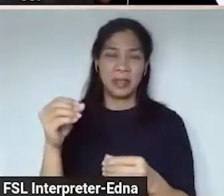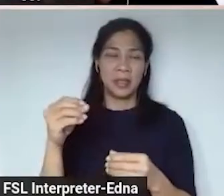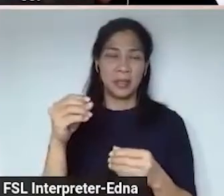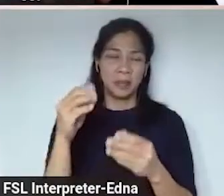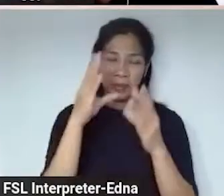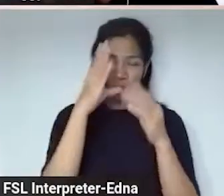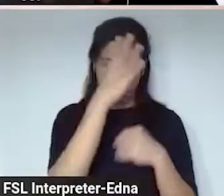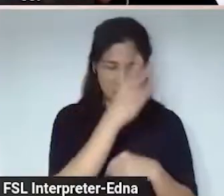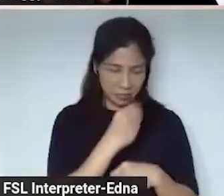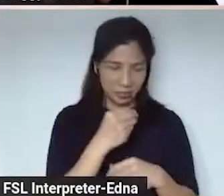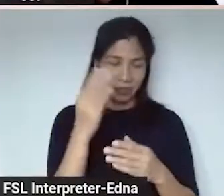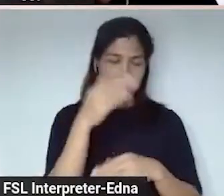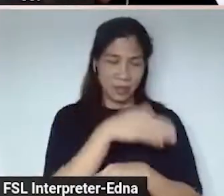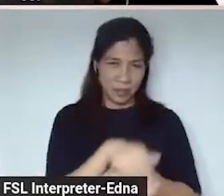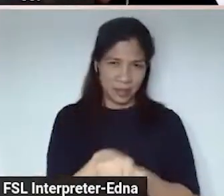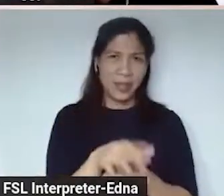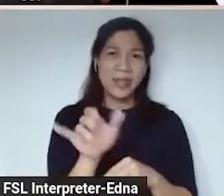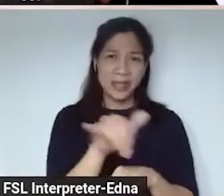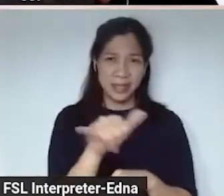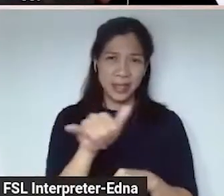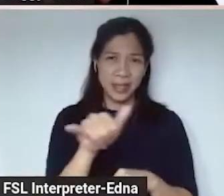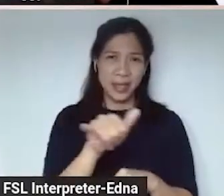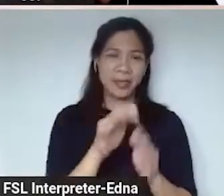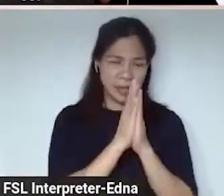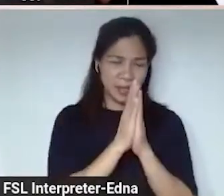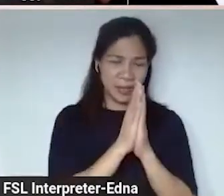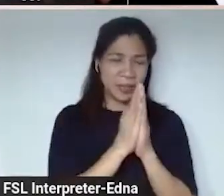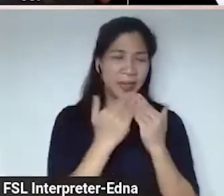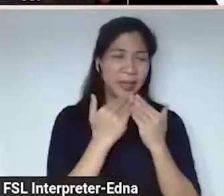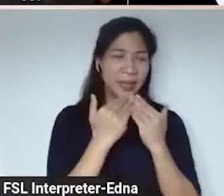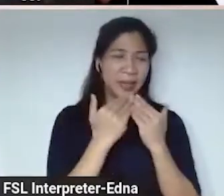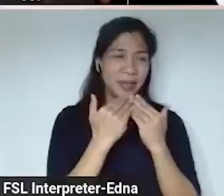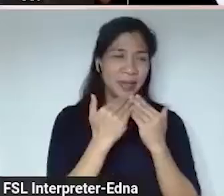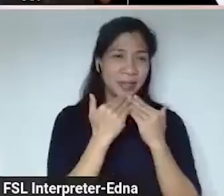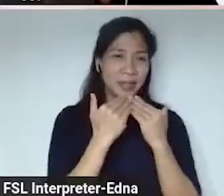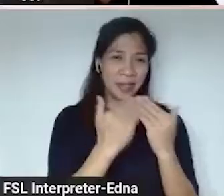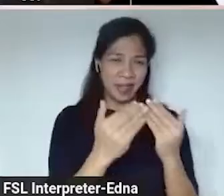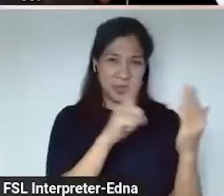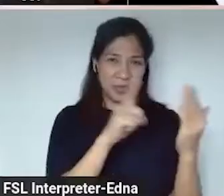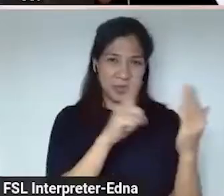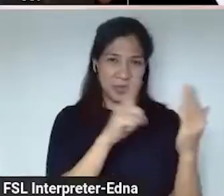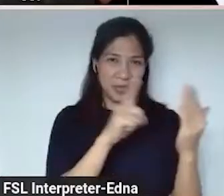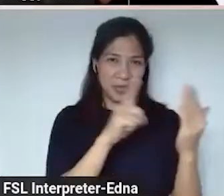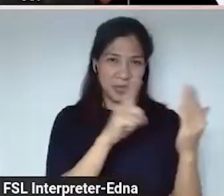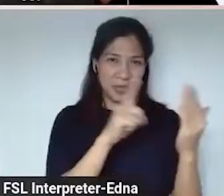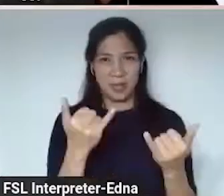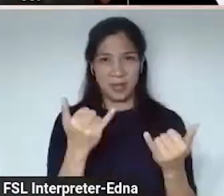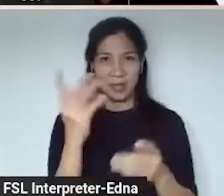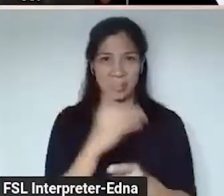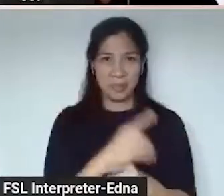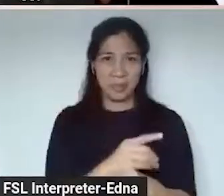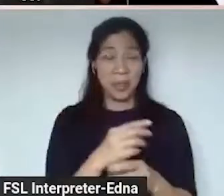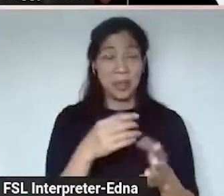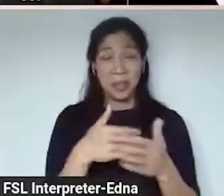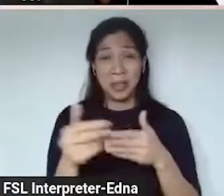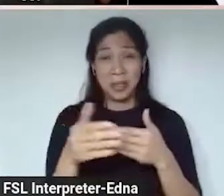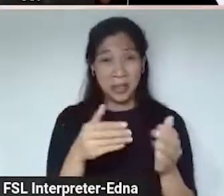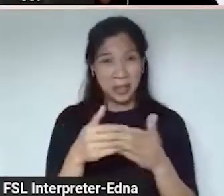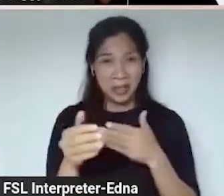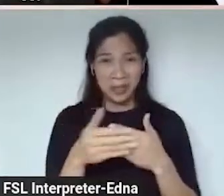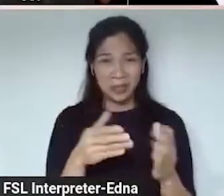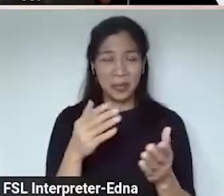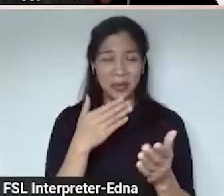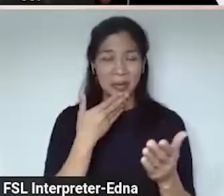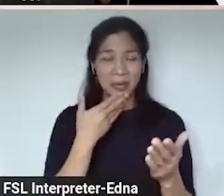another day. Kahit na, let's say, it's not a good day, you still have to thank the Lord. Kasi, nandiyan ka